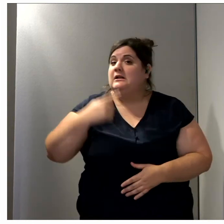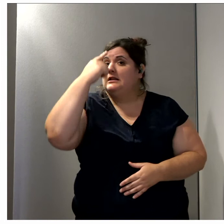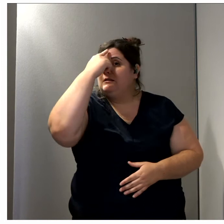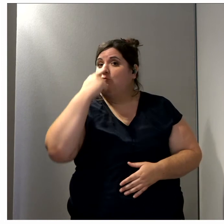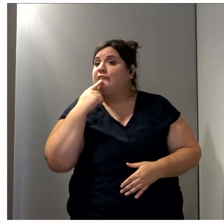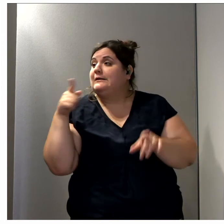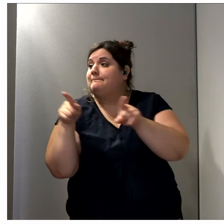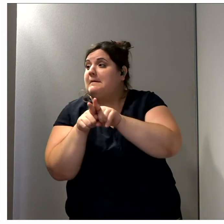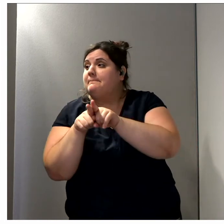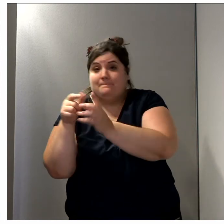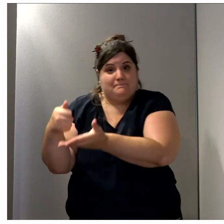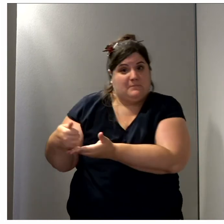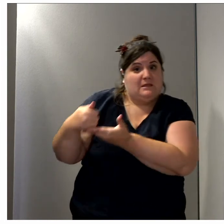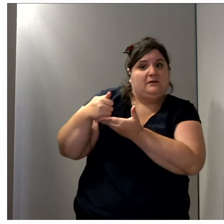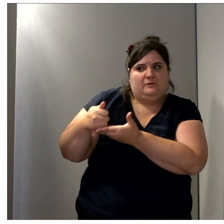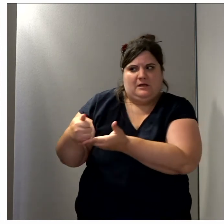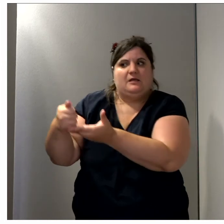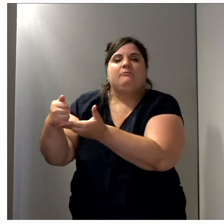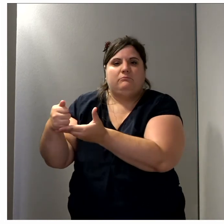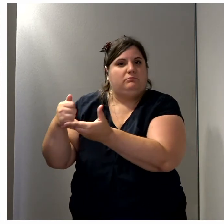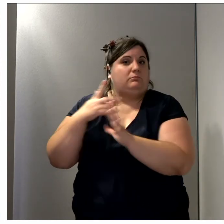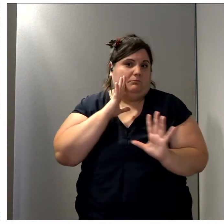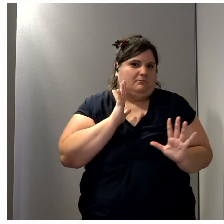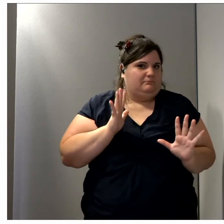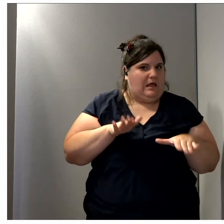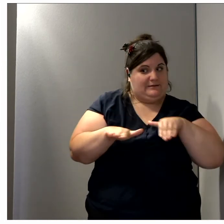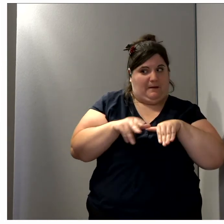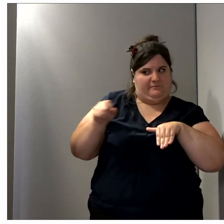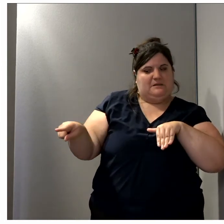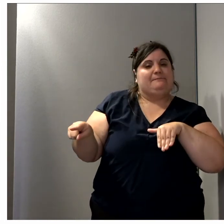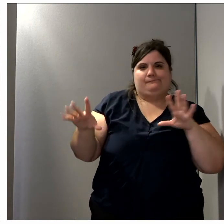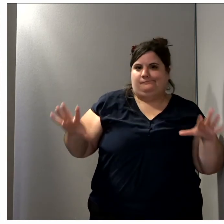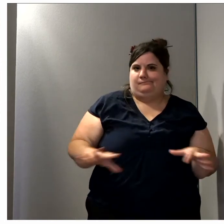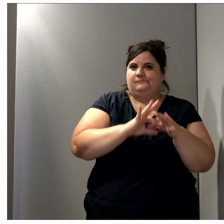et elle permet donc d'offrir à des aidants